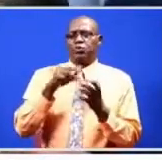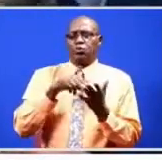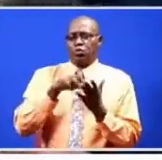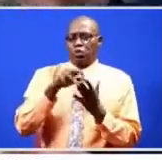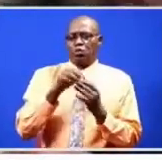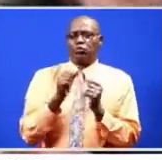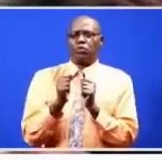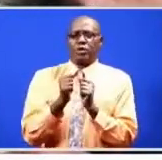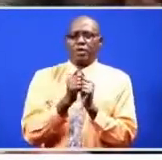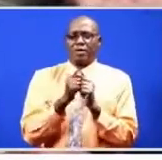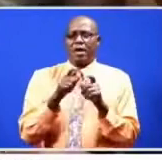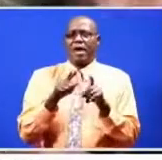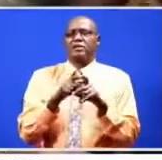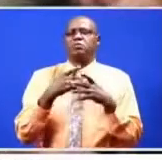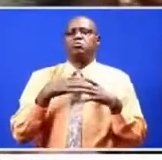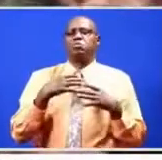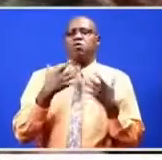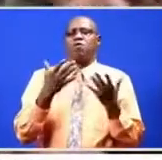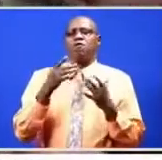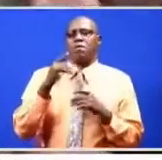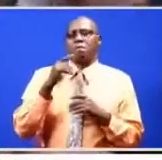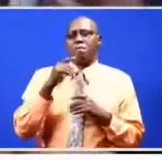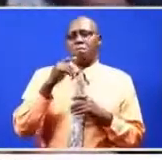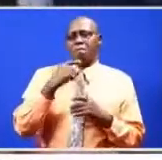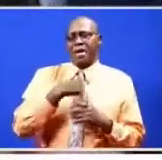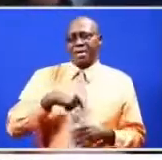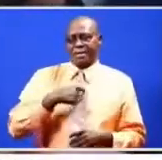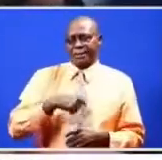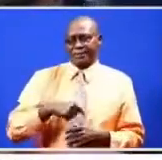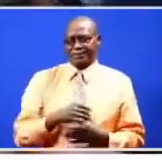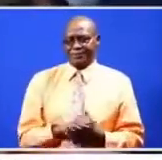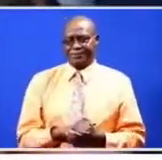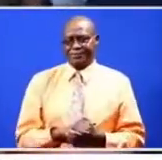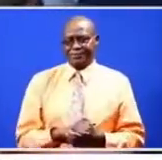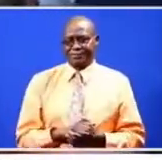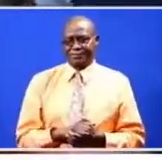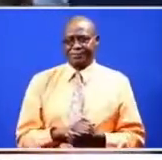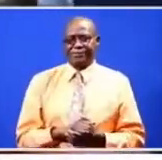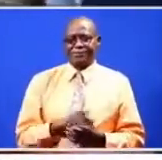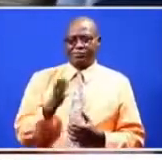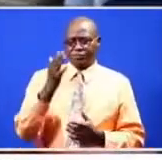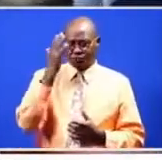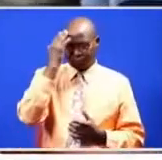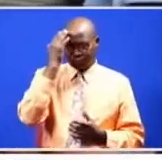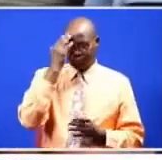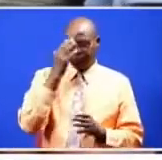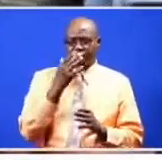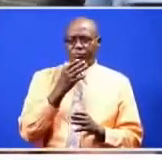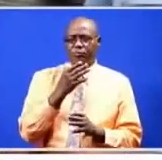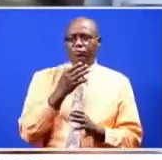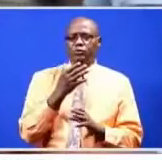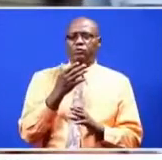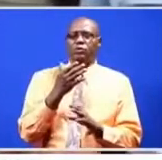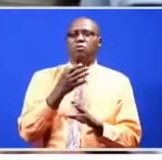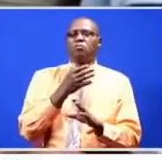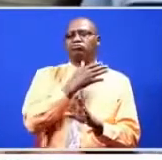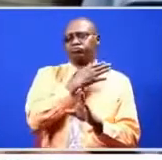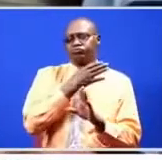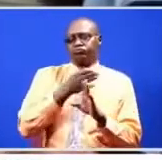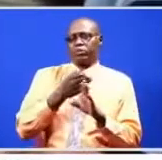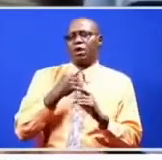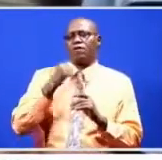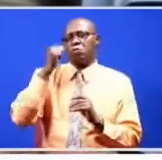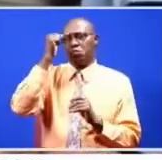watu wa Malindi. Kama mnavyojua ni kwamba tumekuwa na vyama vingi vya